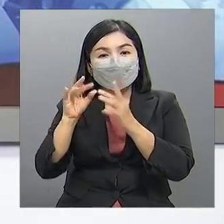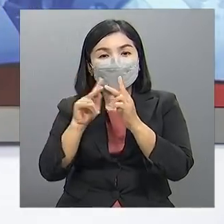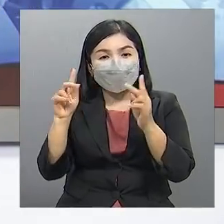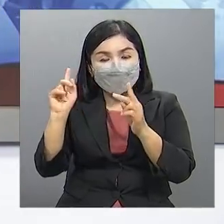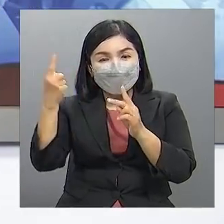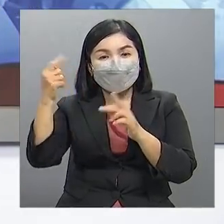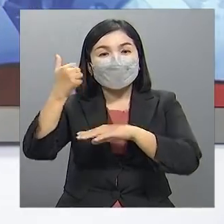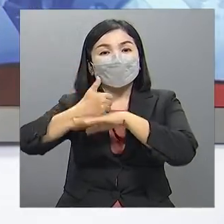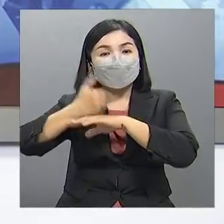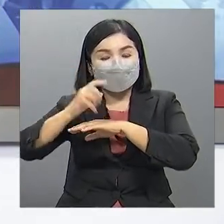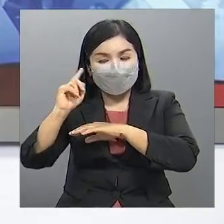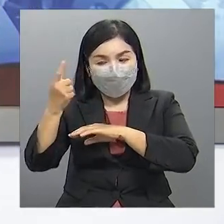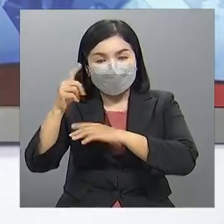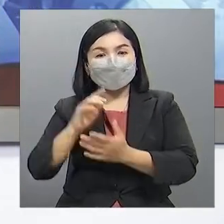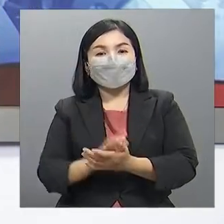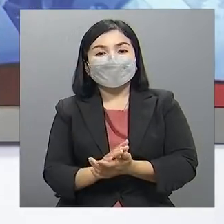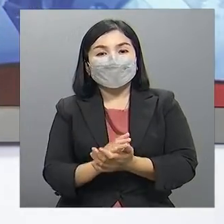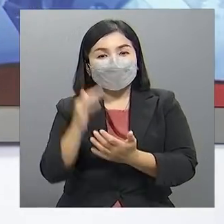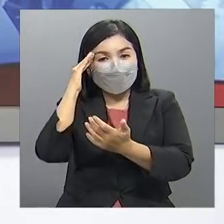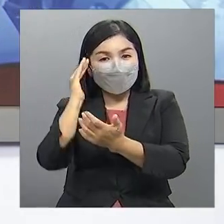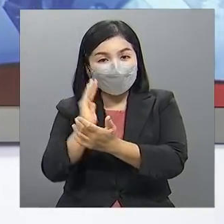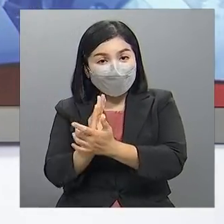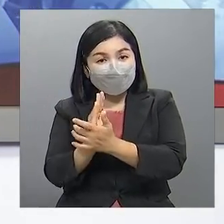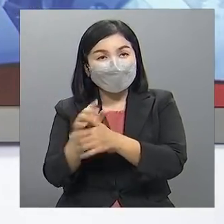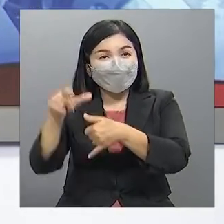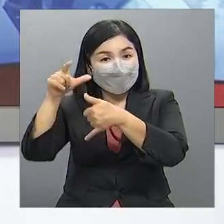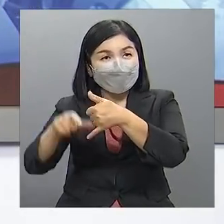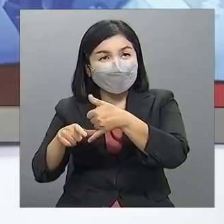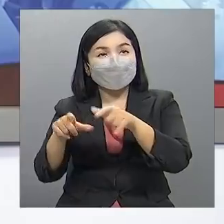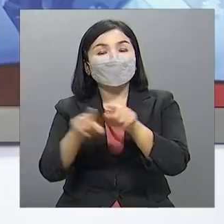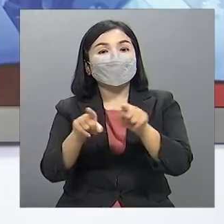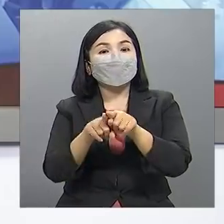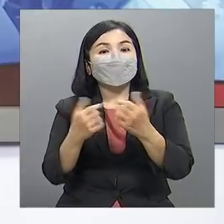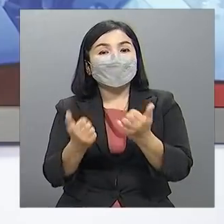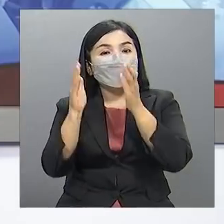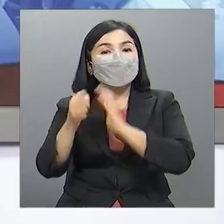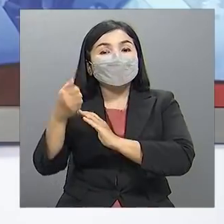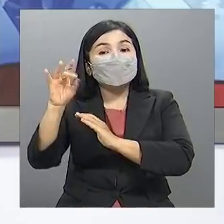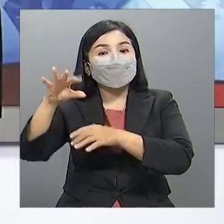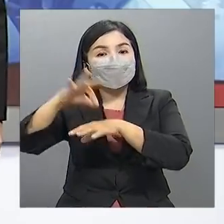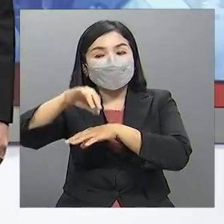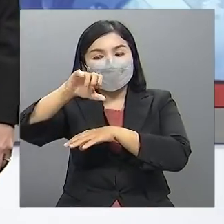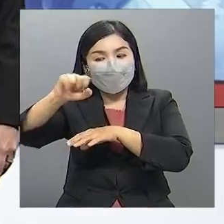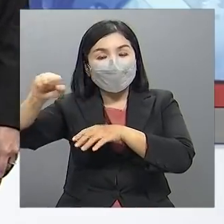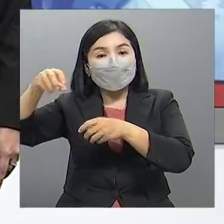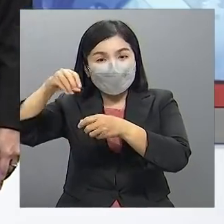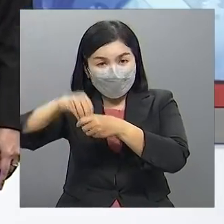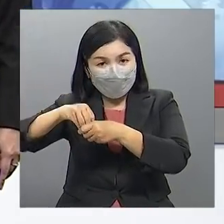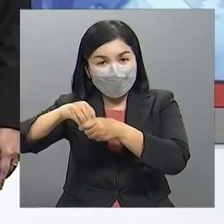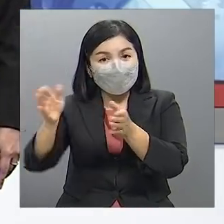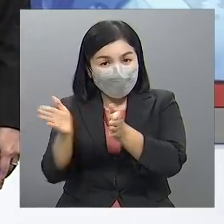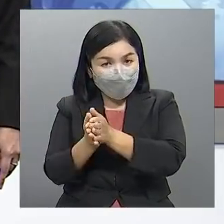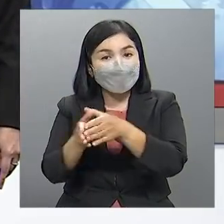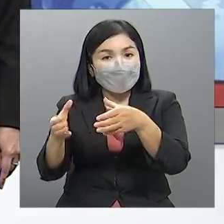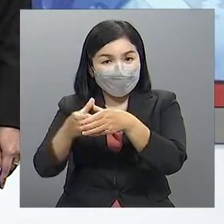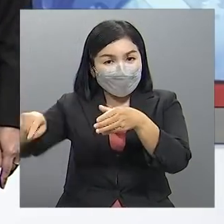แล้วก็ผู้กองธรรมนัสแล้วยังต้องตามต่อกันค่ะว่า18ส.ส.จะยังคงยืนยันที่จะไปกับผู้กองธรรมนัสแบบไปไ